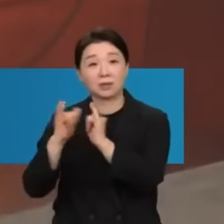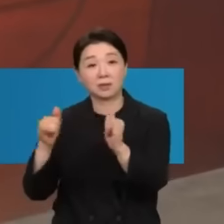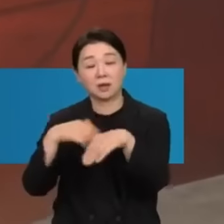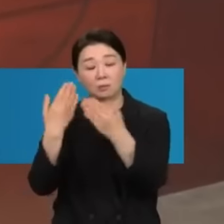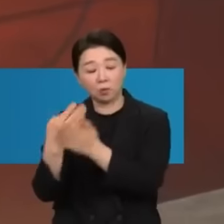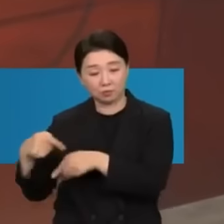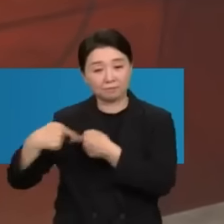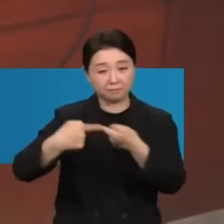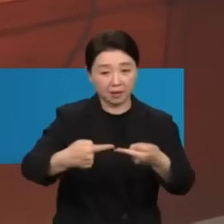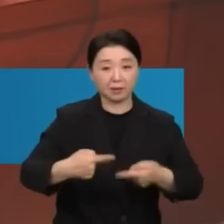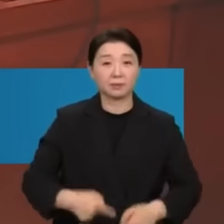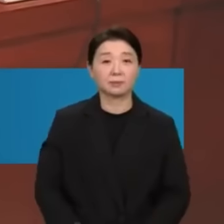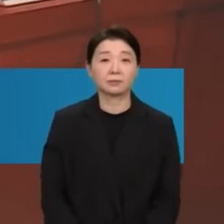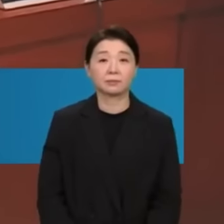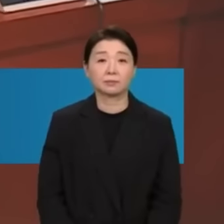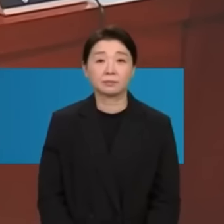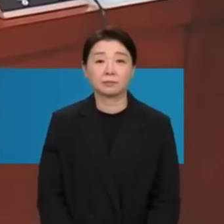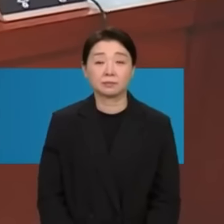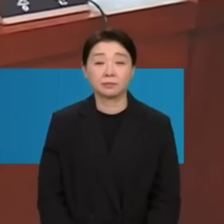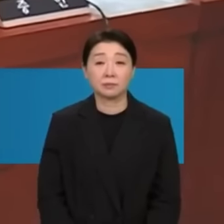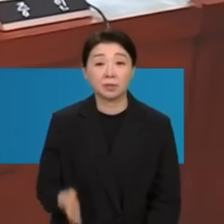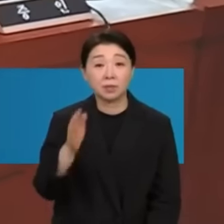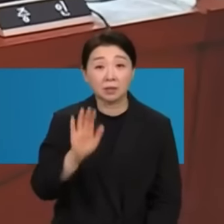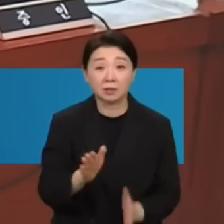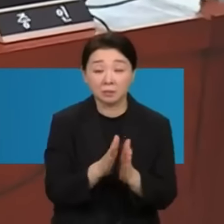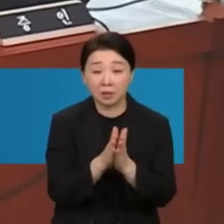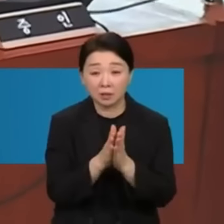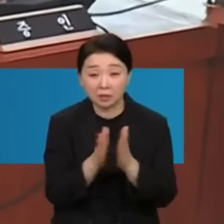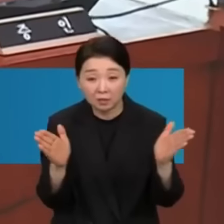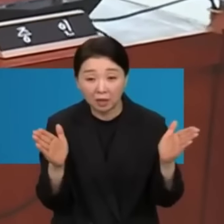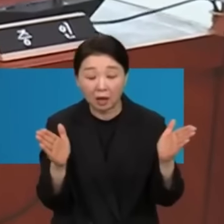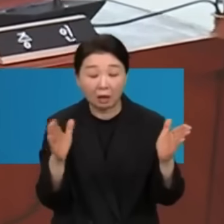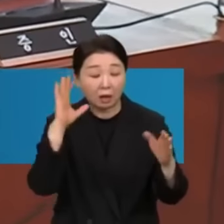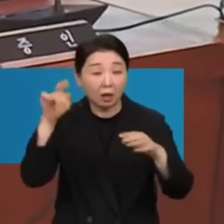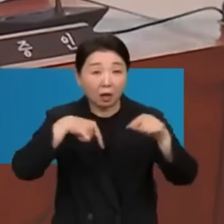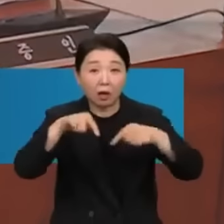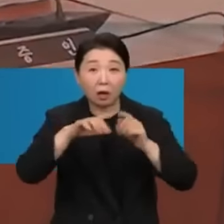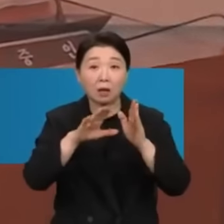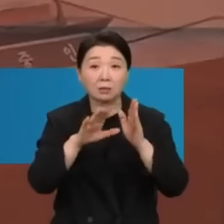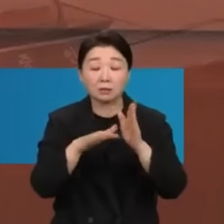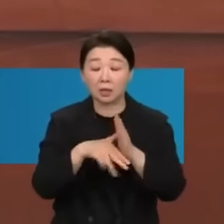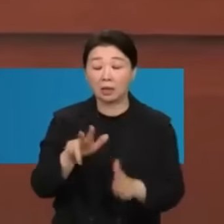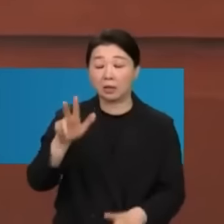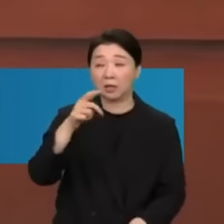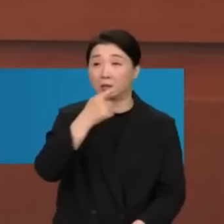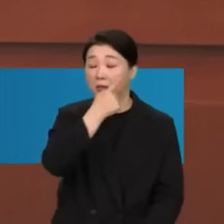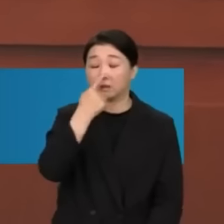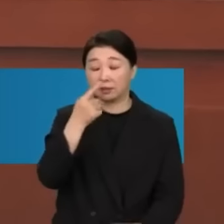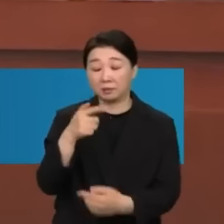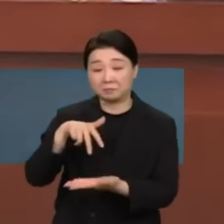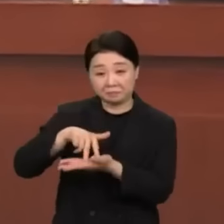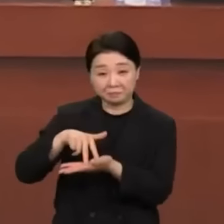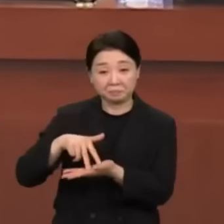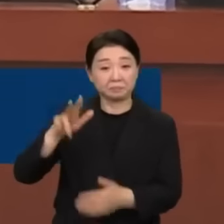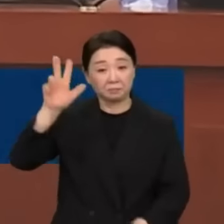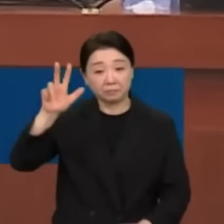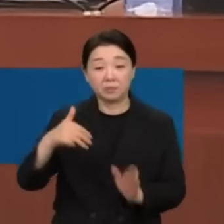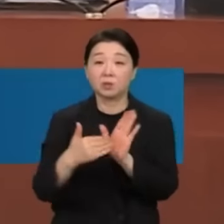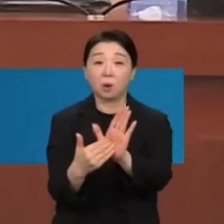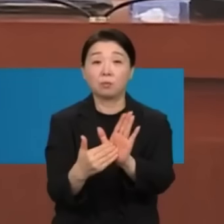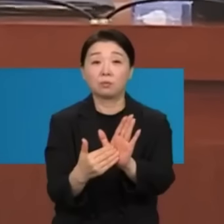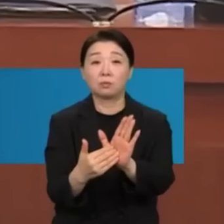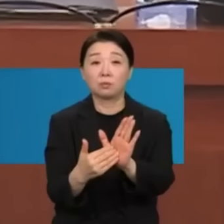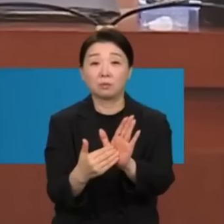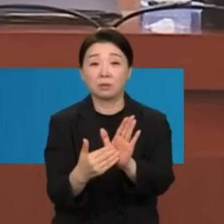관계자들도 대거 출석했습니다. 그런데 시작부터 증인 선서를 줄줄이 거부했습니다. 당장 야당에선